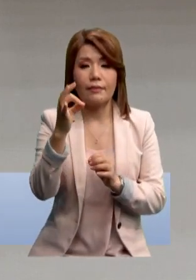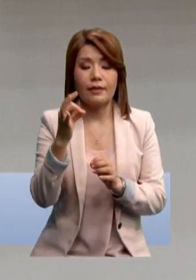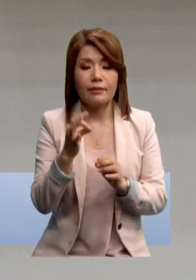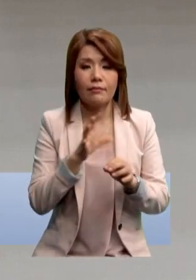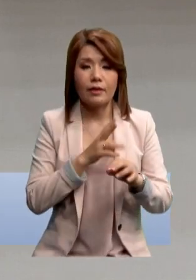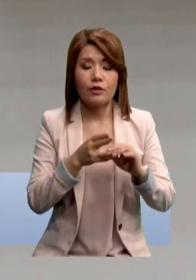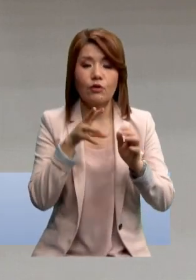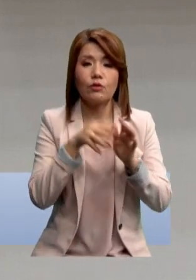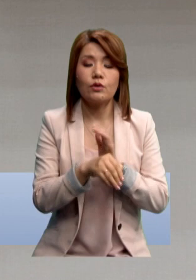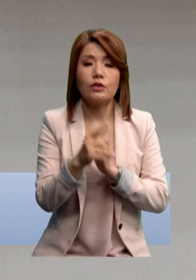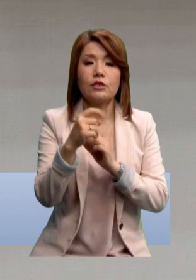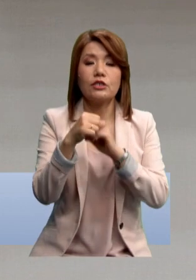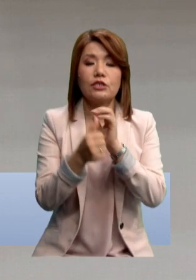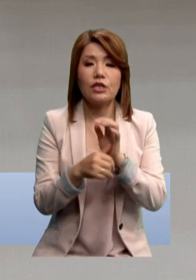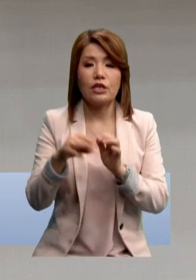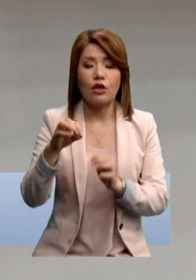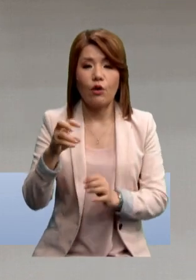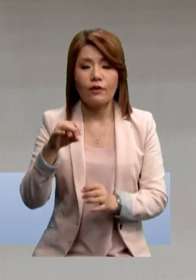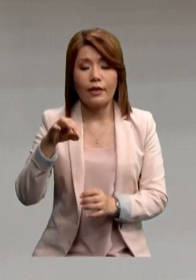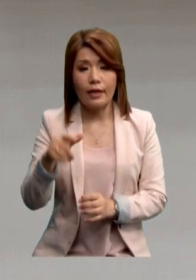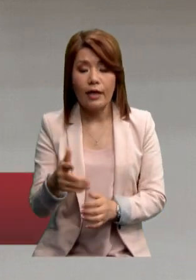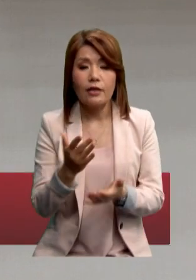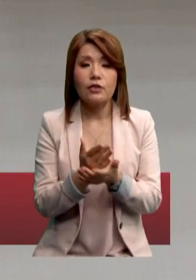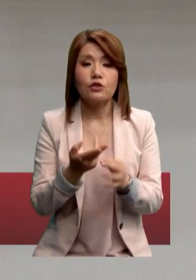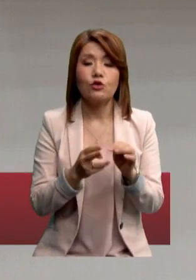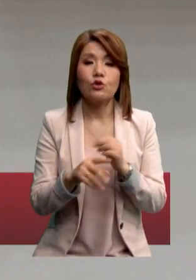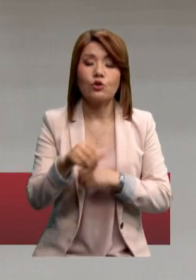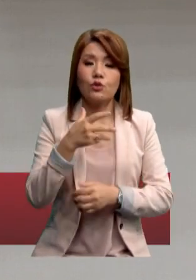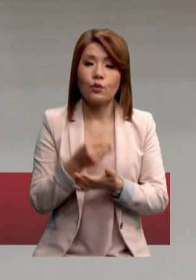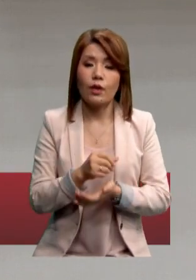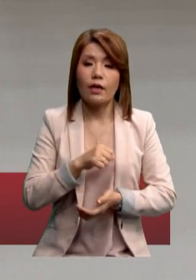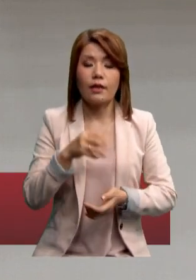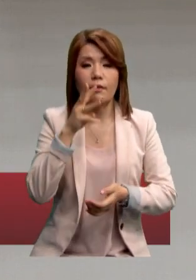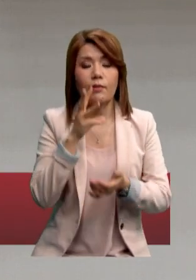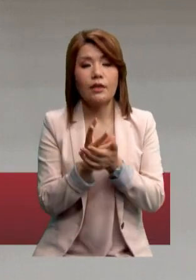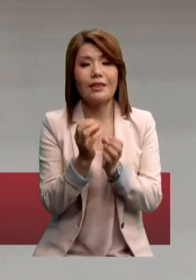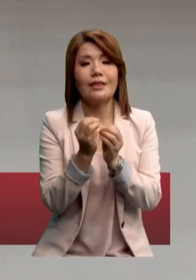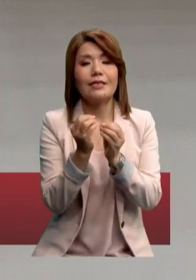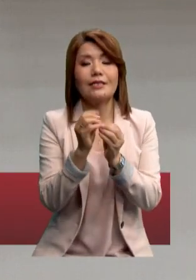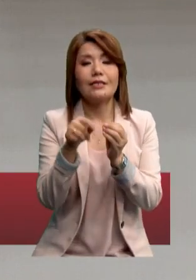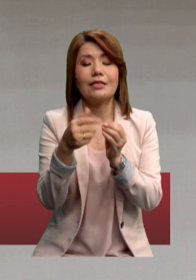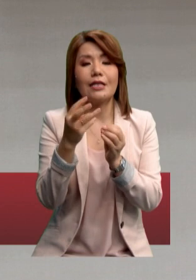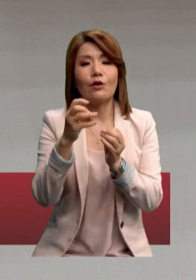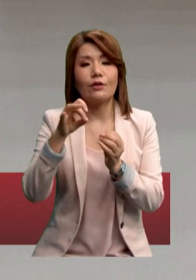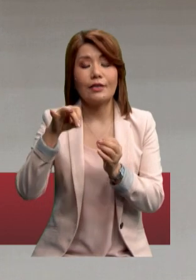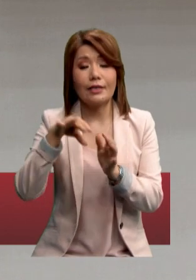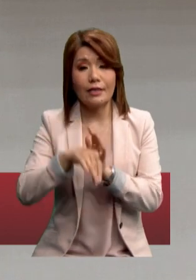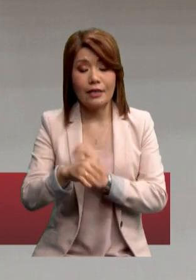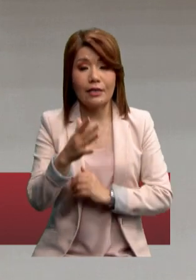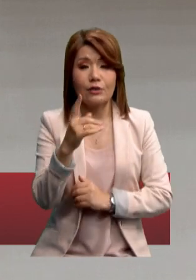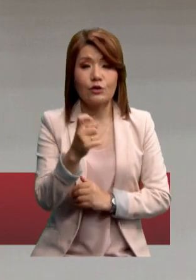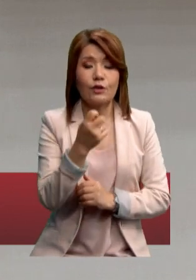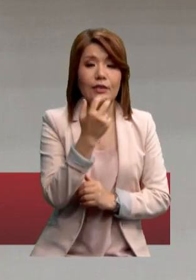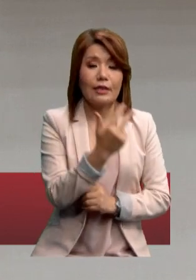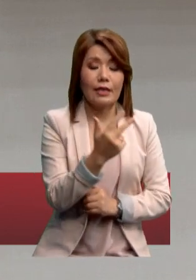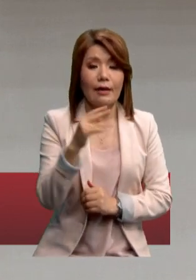102,1% и составили более 16 триллионов тенге. В том числе собственные доходы составили порядка 10,5 триллионов тенге или